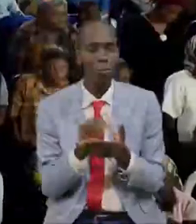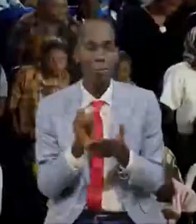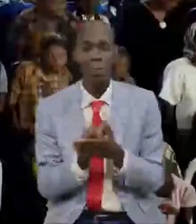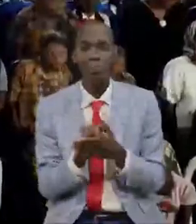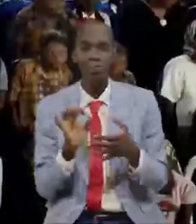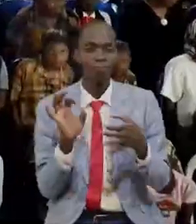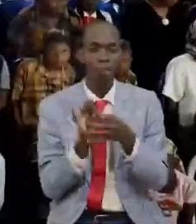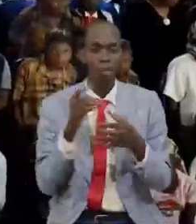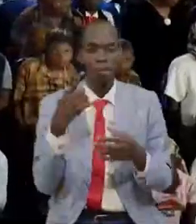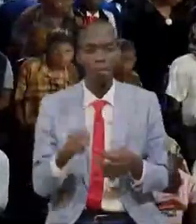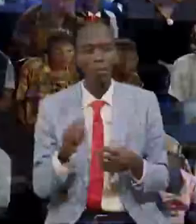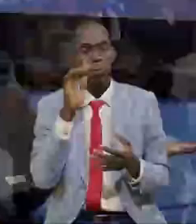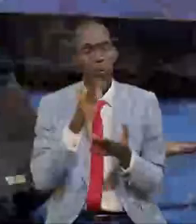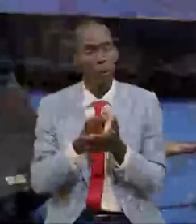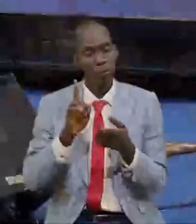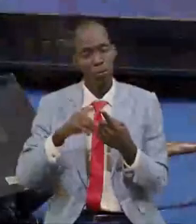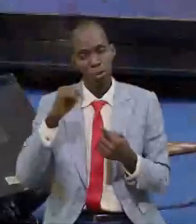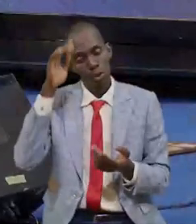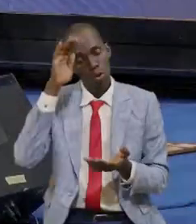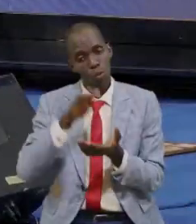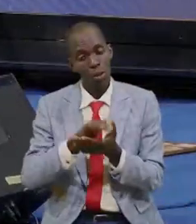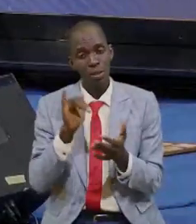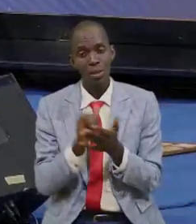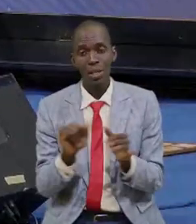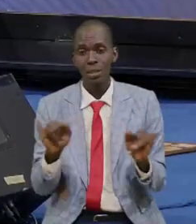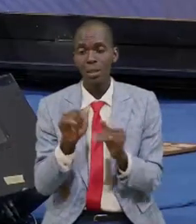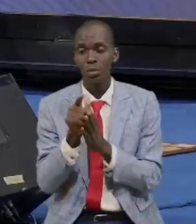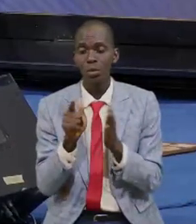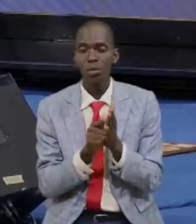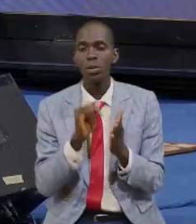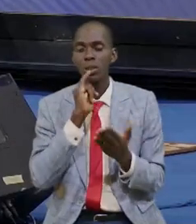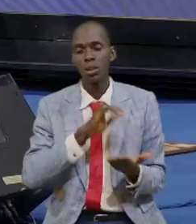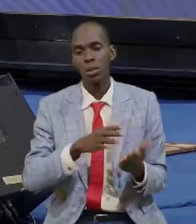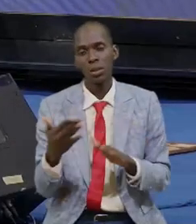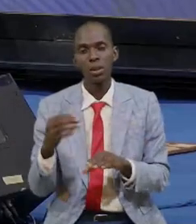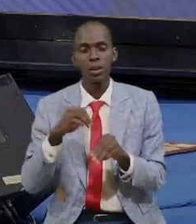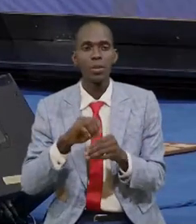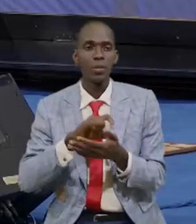mari, la loi là aussi est morte. Et le verset 3 dit,